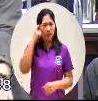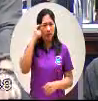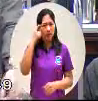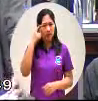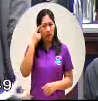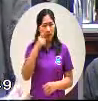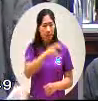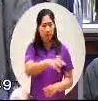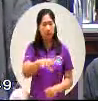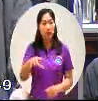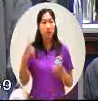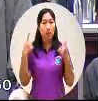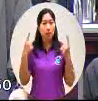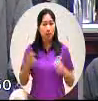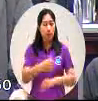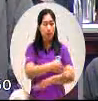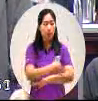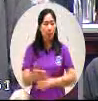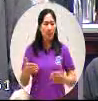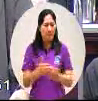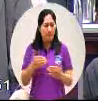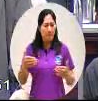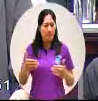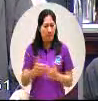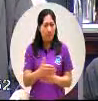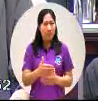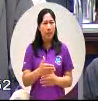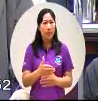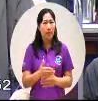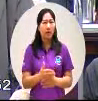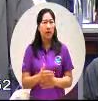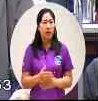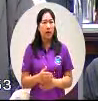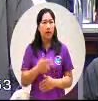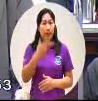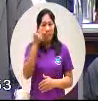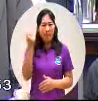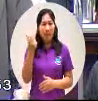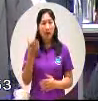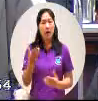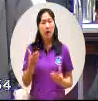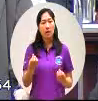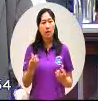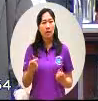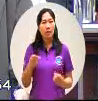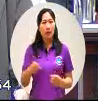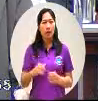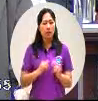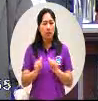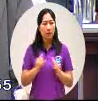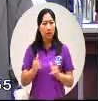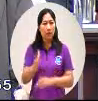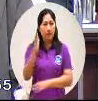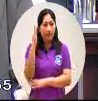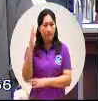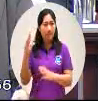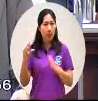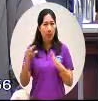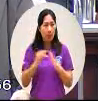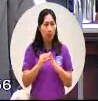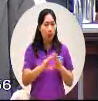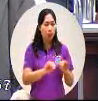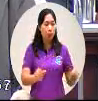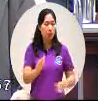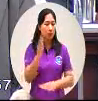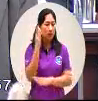盐乡确实交通非常不方便，那我觉得我们的民政局应该跟地政局合作，